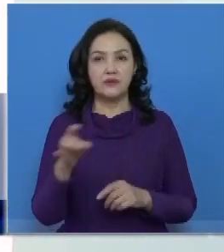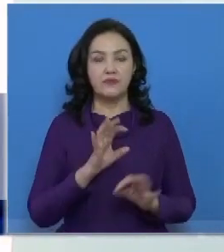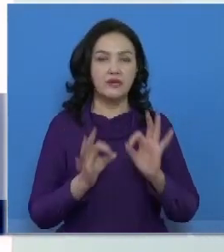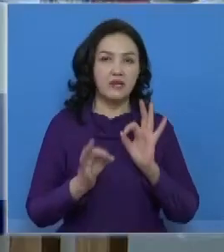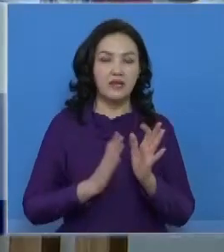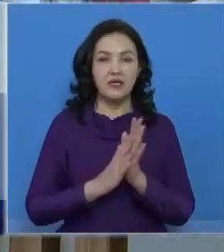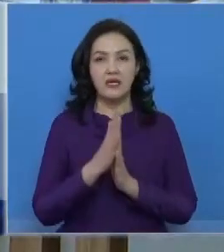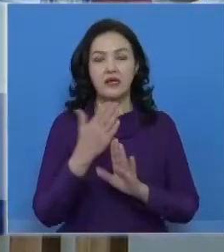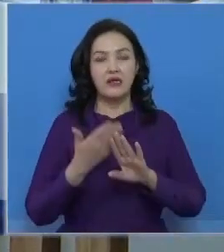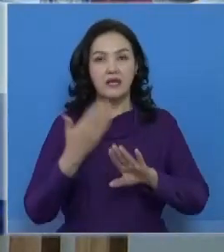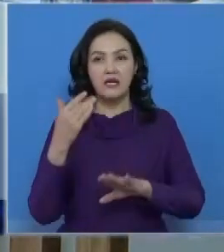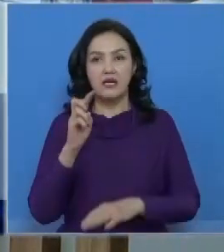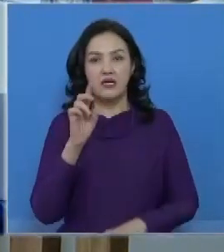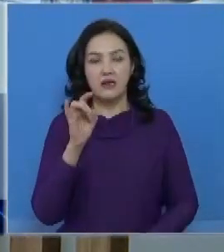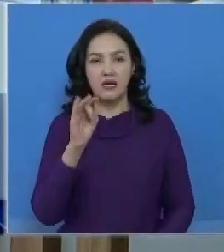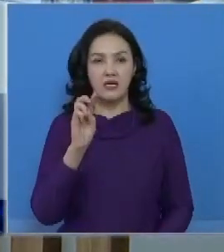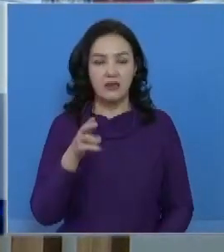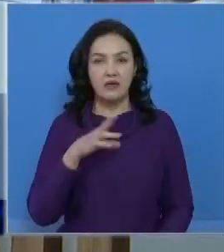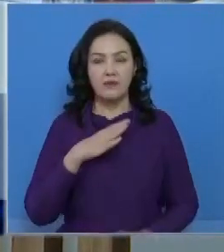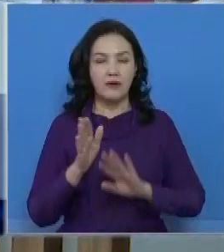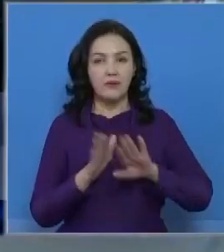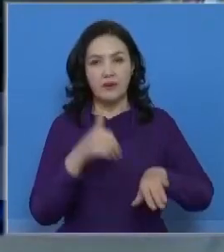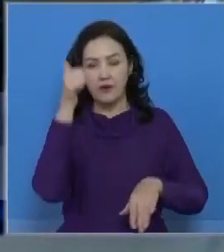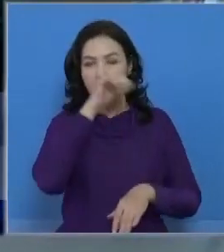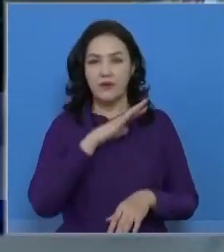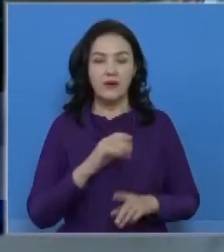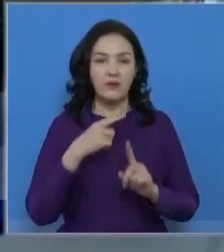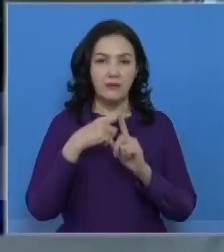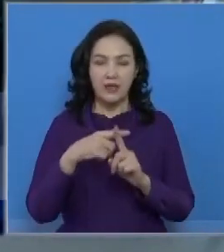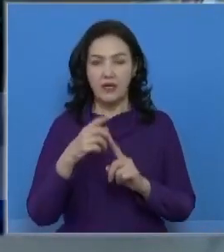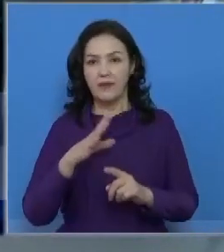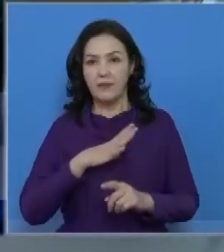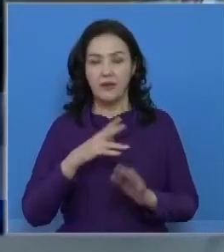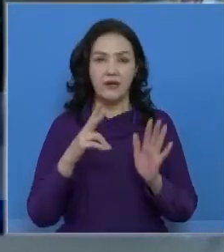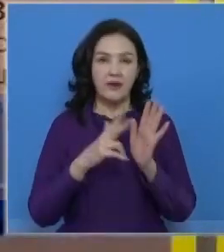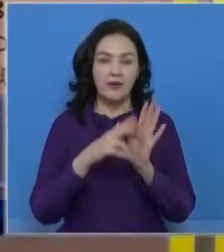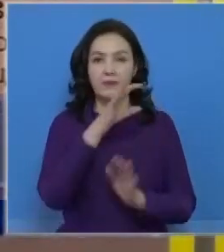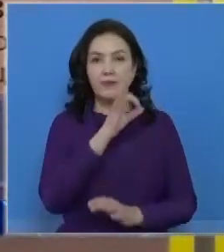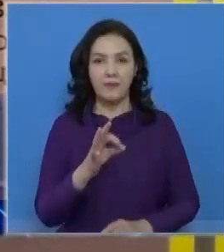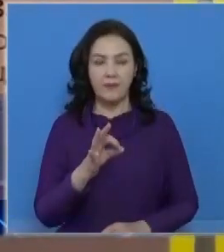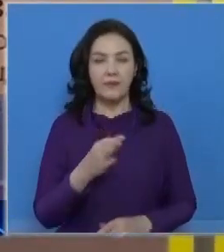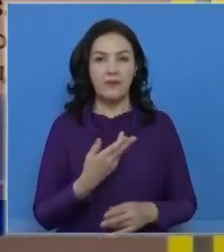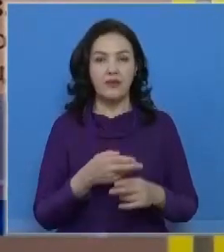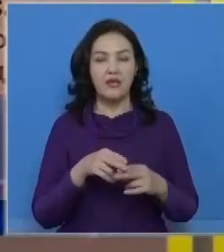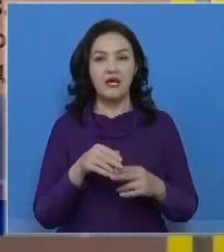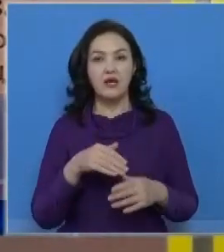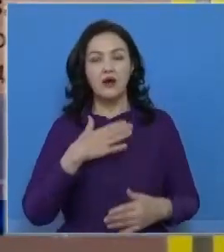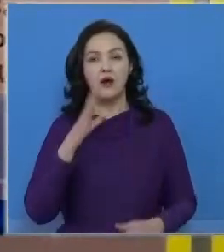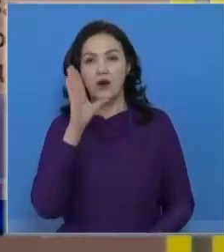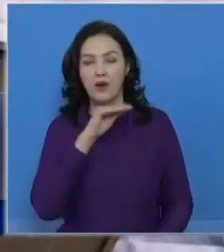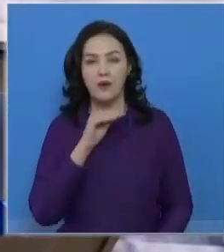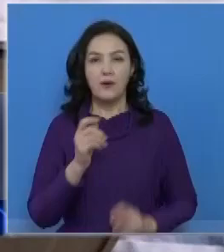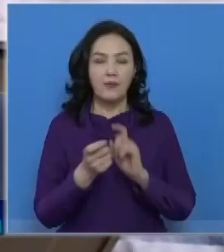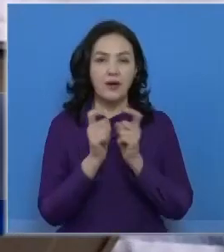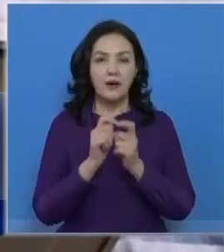стабильный рост ранней диагностики Рака по итогам прошлого года положительная динамика составила 8 процентов А это залог успеха